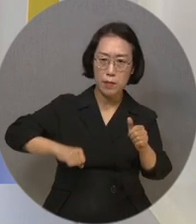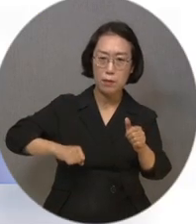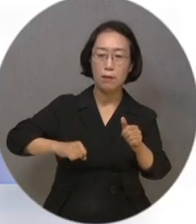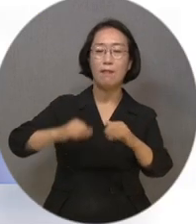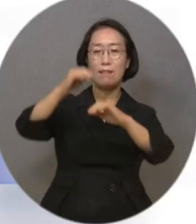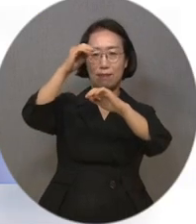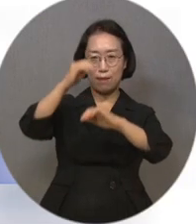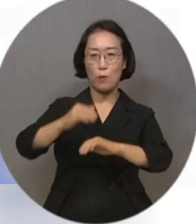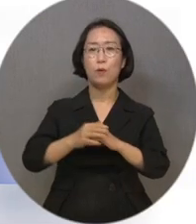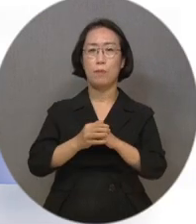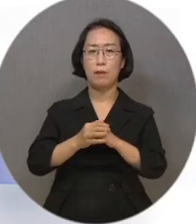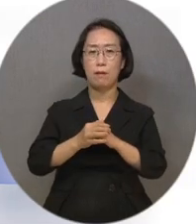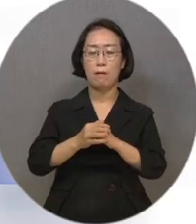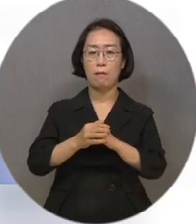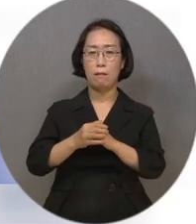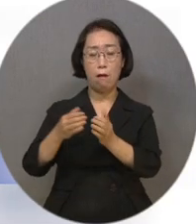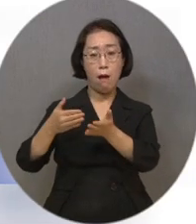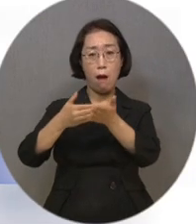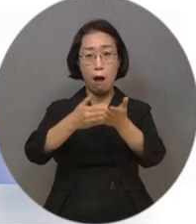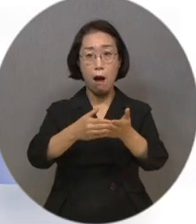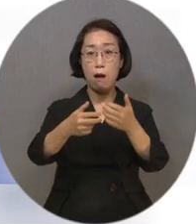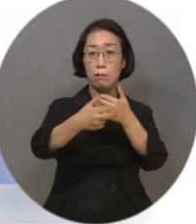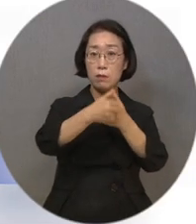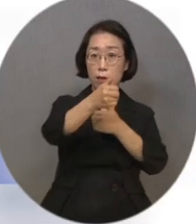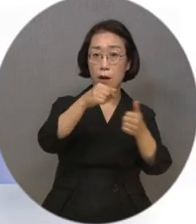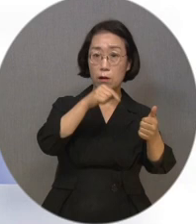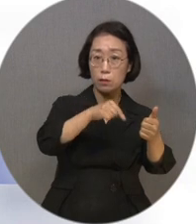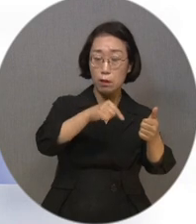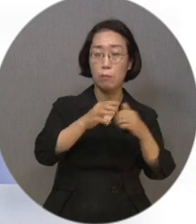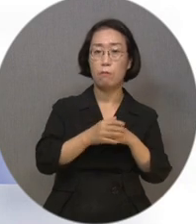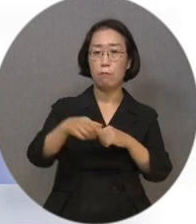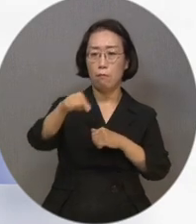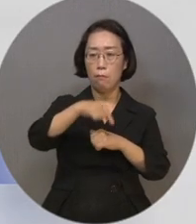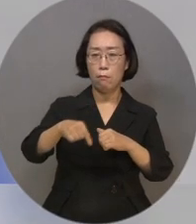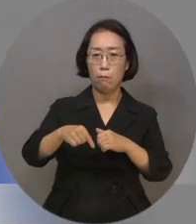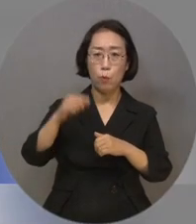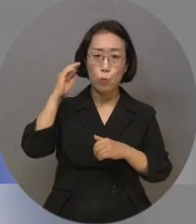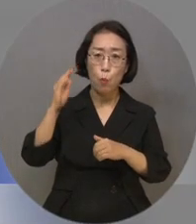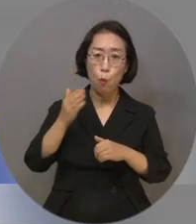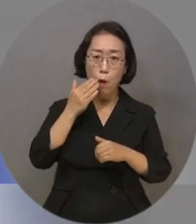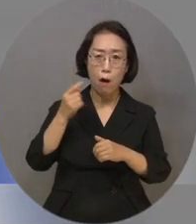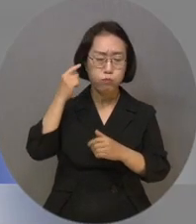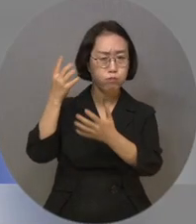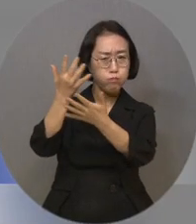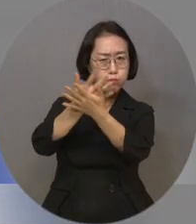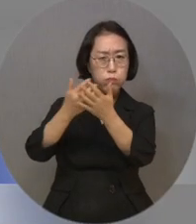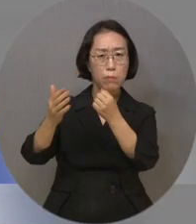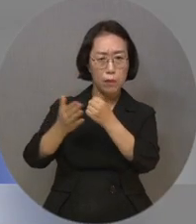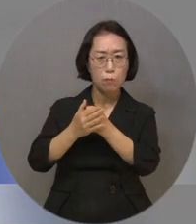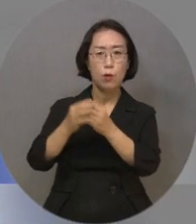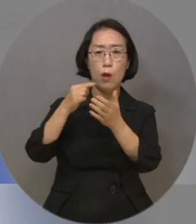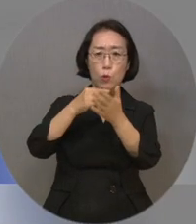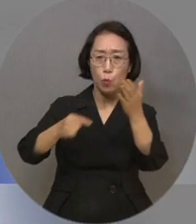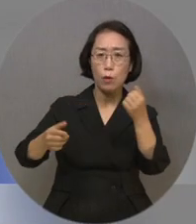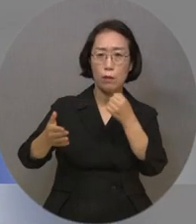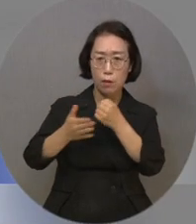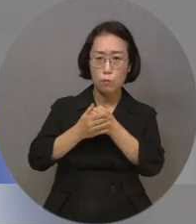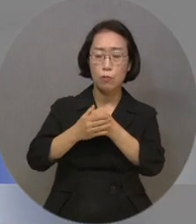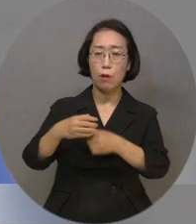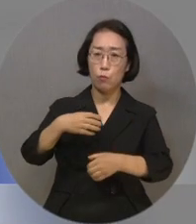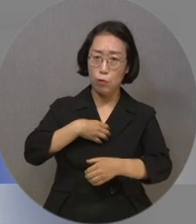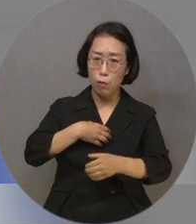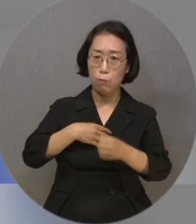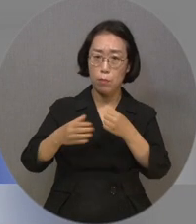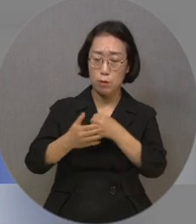소식입니다 필진정인인 의사는 인권위 조사에서 난청 등 부작용을 우려해 청각장애가 있는